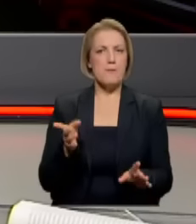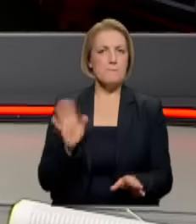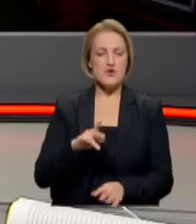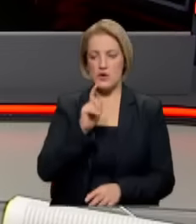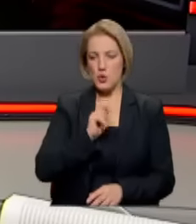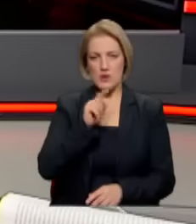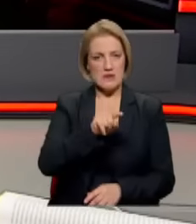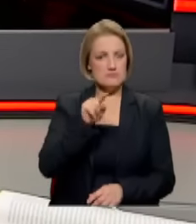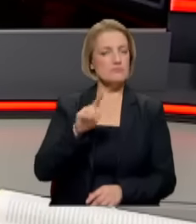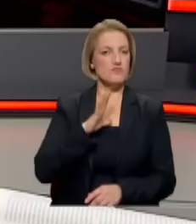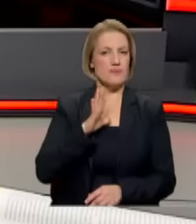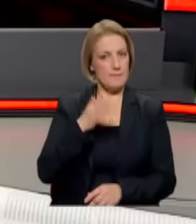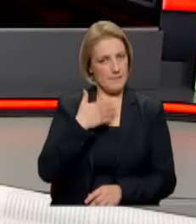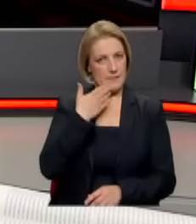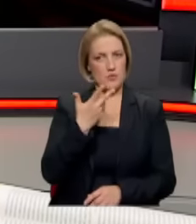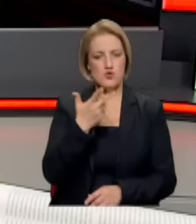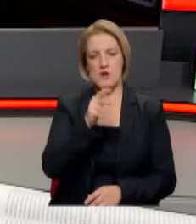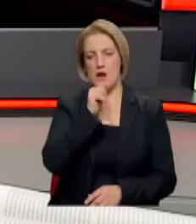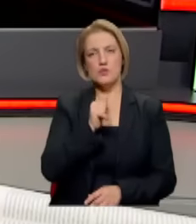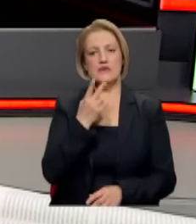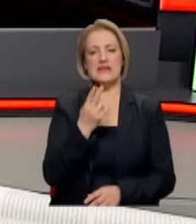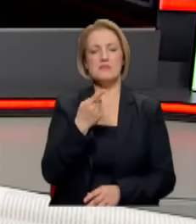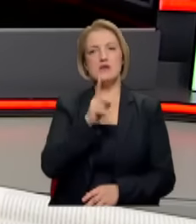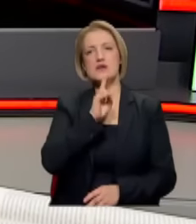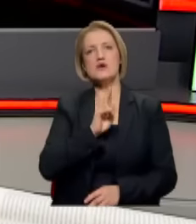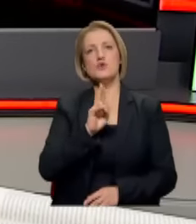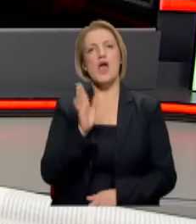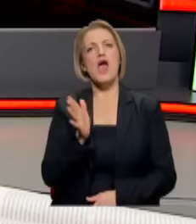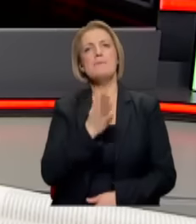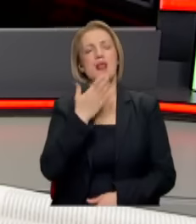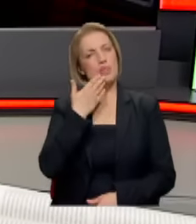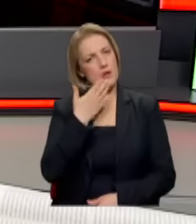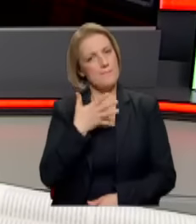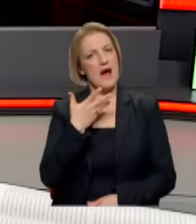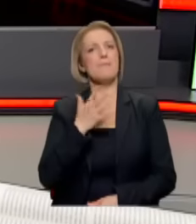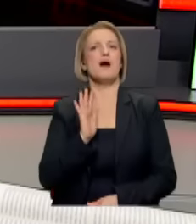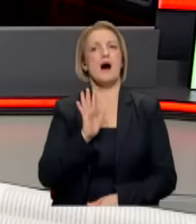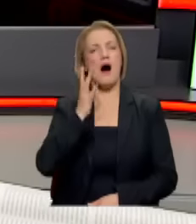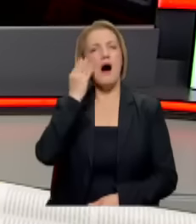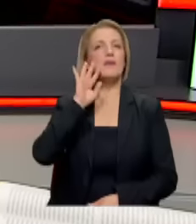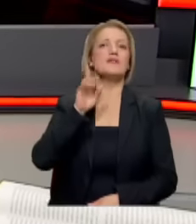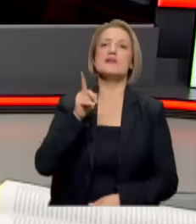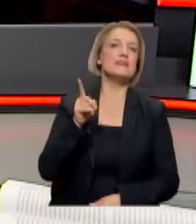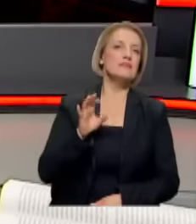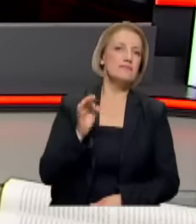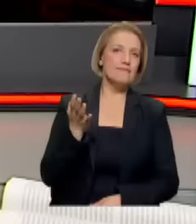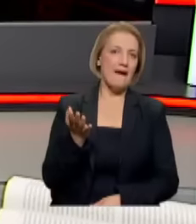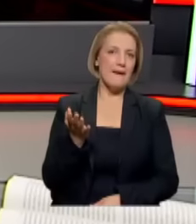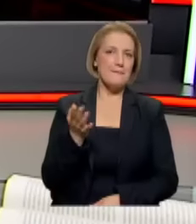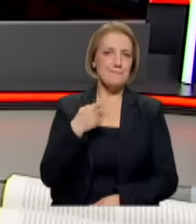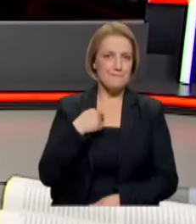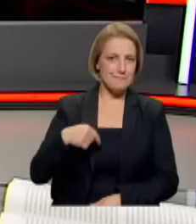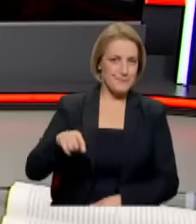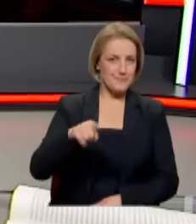vaatleri de söyleyeceğiz daha 3600 7200 hepsini söyleyeceğiz Merak etmeyin ama anlamadıkları şu